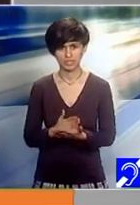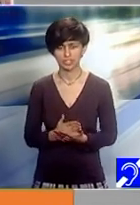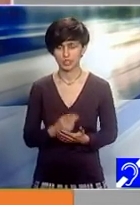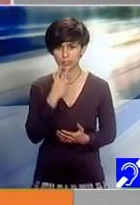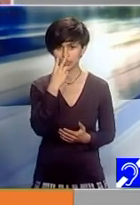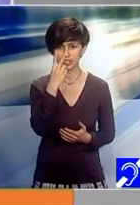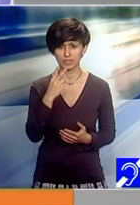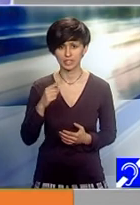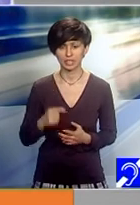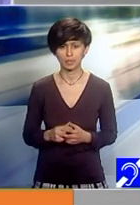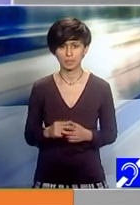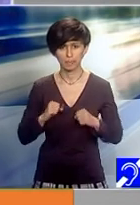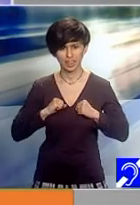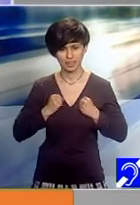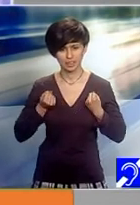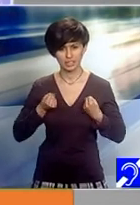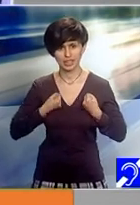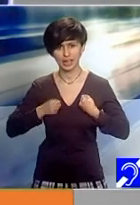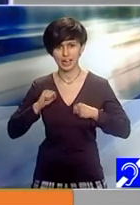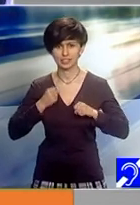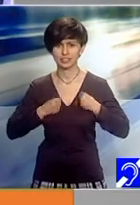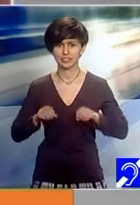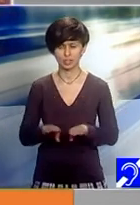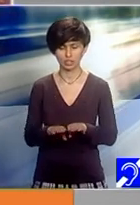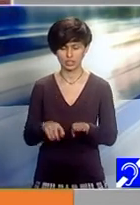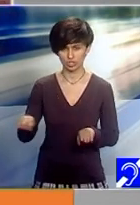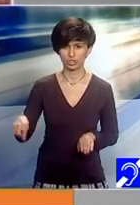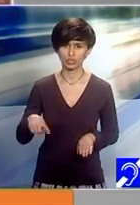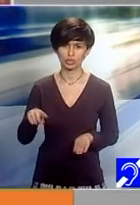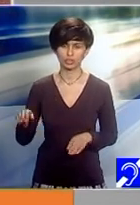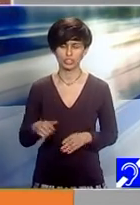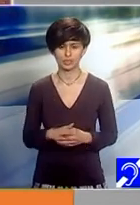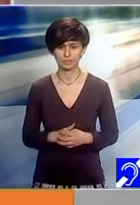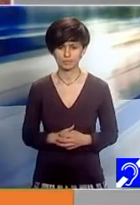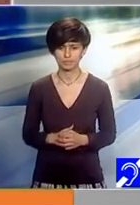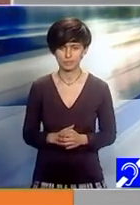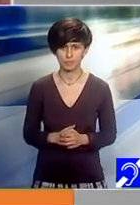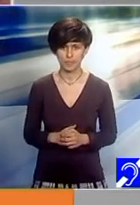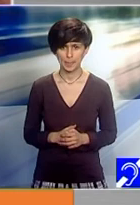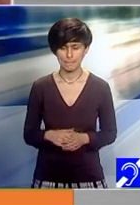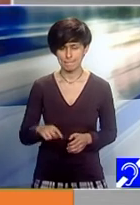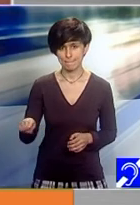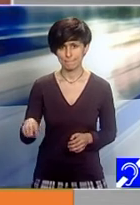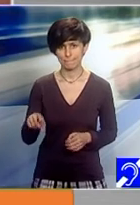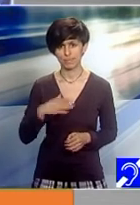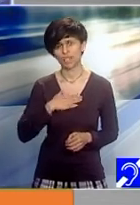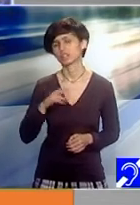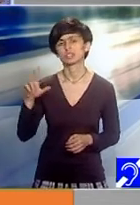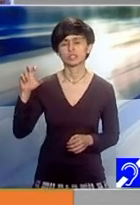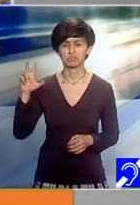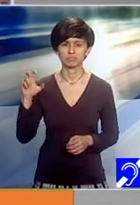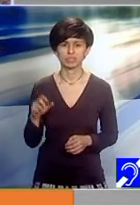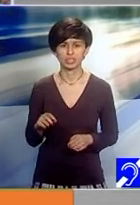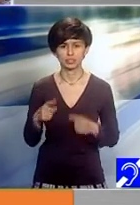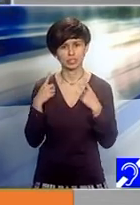colegii noștri din teritoriu, mă refer cei de la catedră, nu neapărat cei care au fost în stradă, că am fost doar 200, 300, 500,